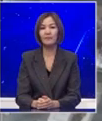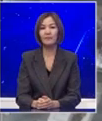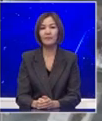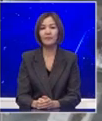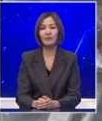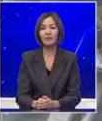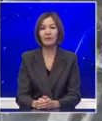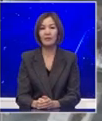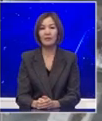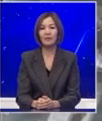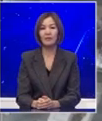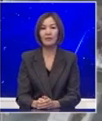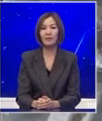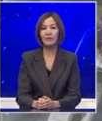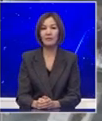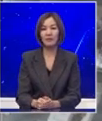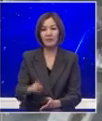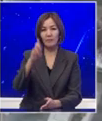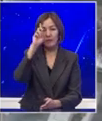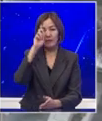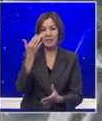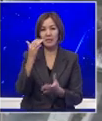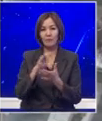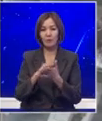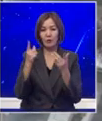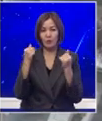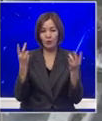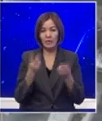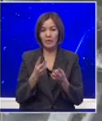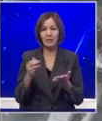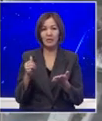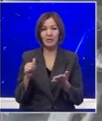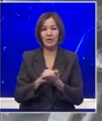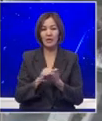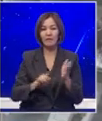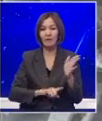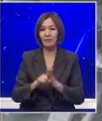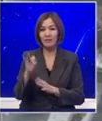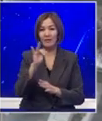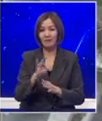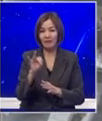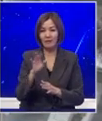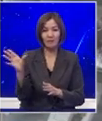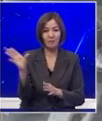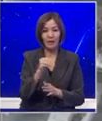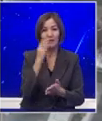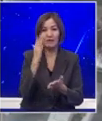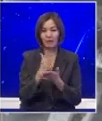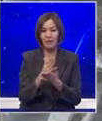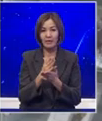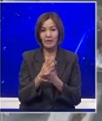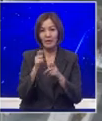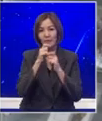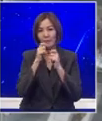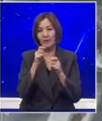Мемлекетті білу үшін бірінші тарихын білу керек деймін. Тарих біздің архивтен басталады. Сол себептен енді осы